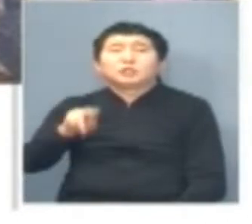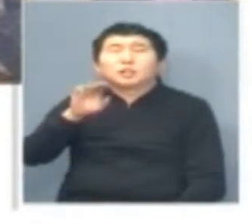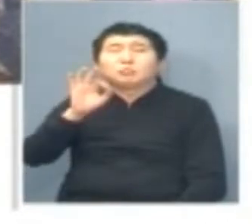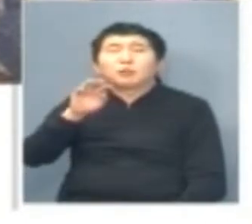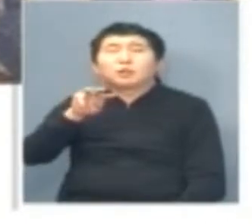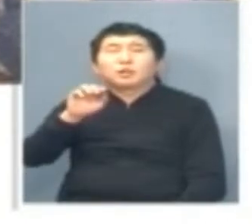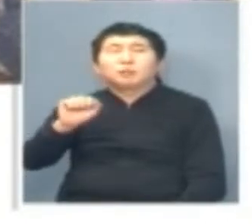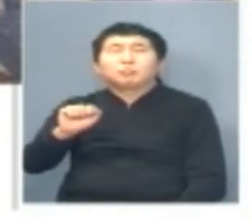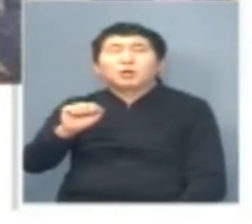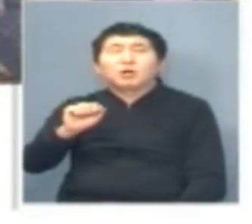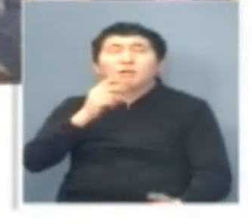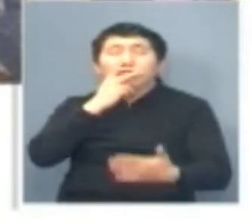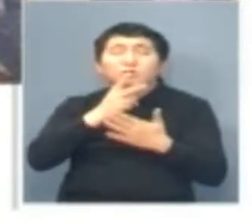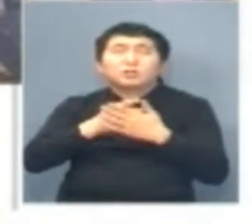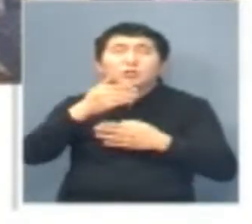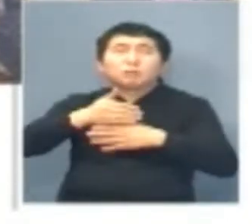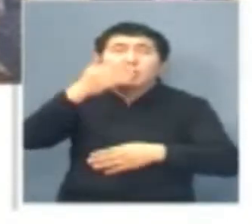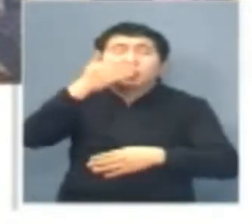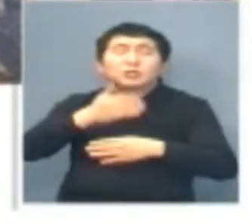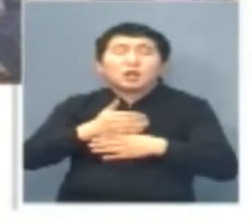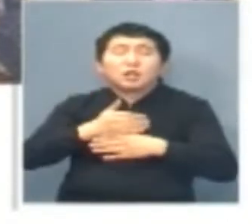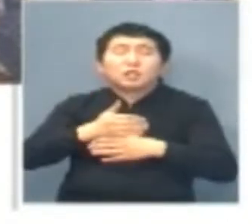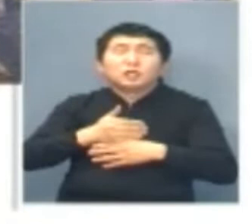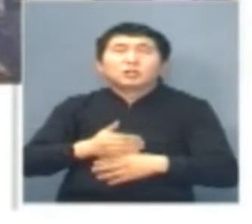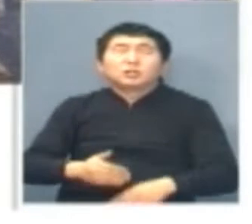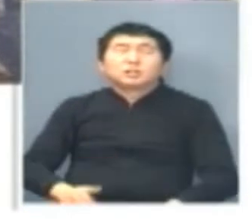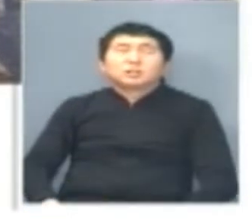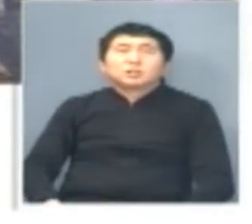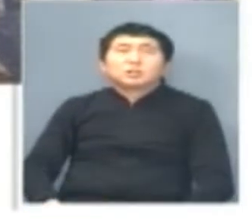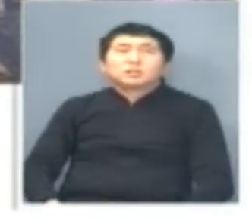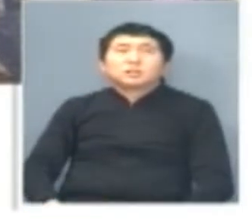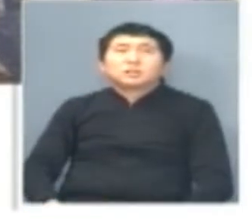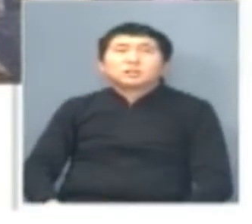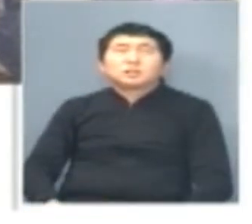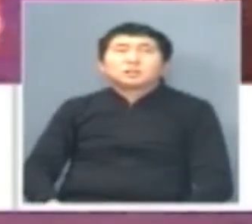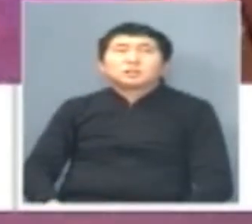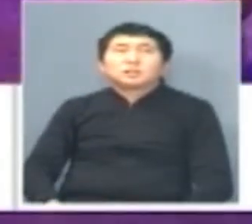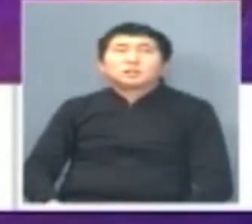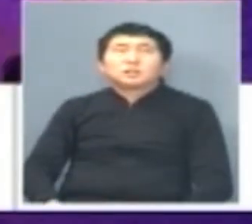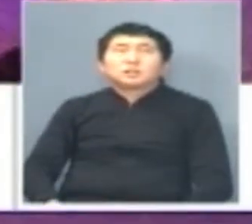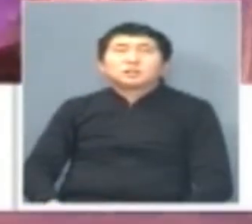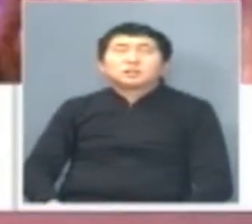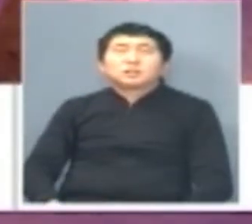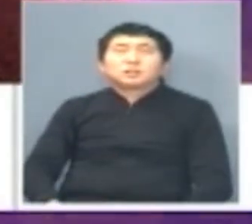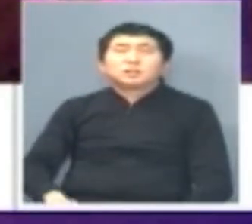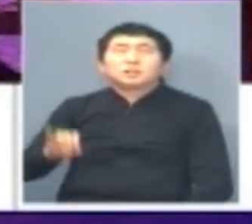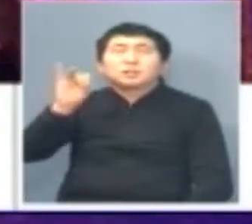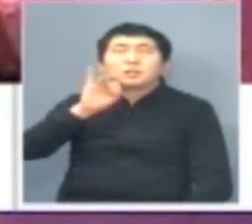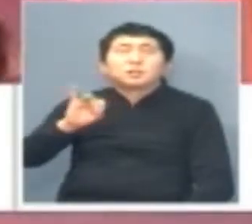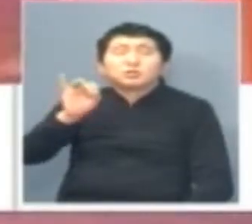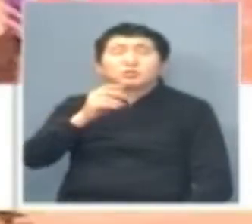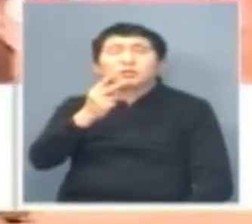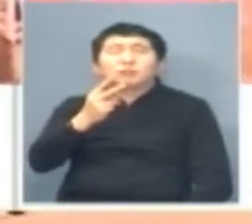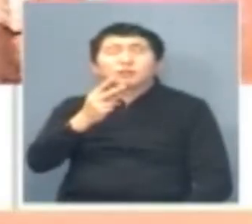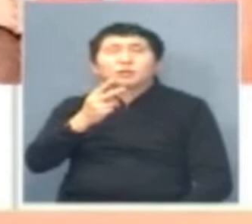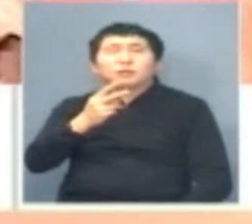спектакля сколько уже в новом формате и надеемся что наши зрители остались довольны трагическая история двух влюбленных который